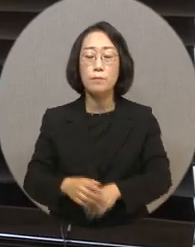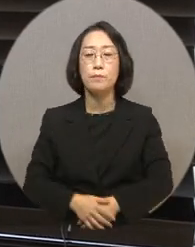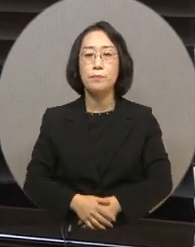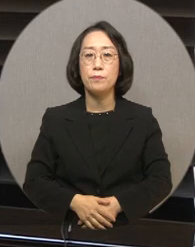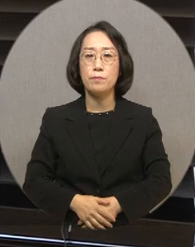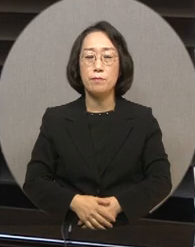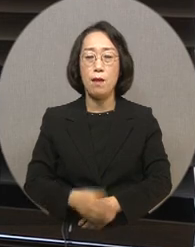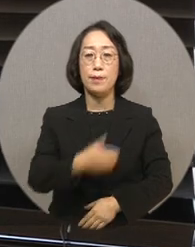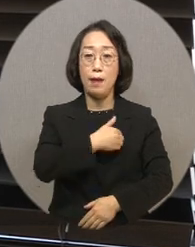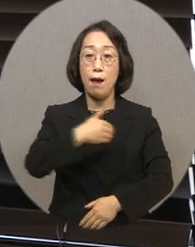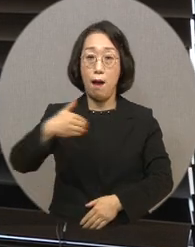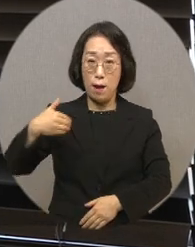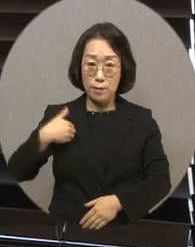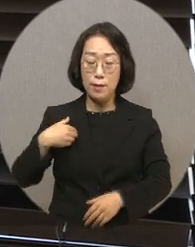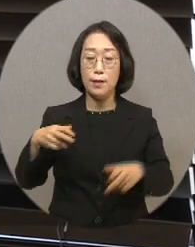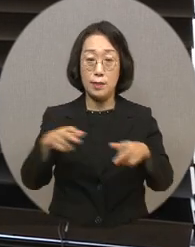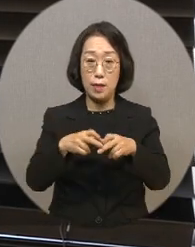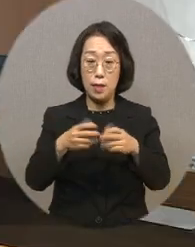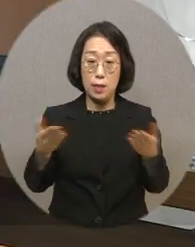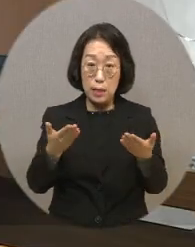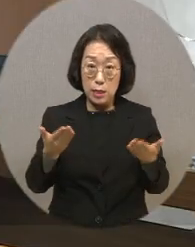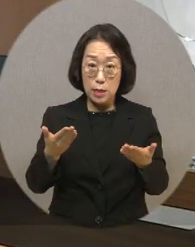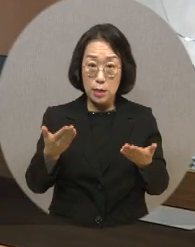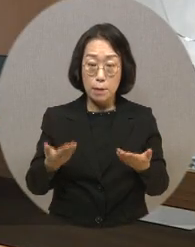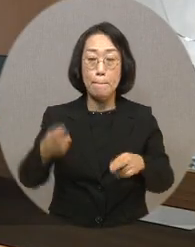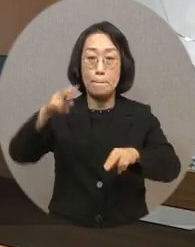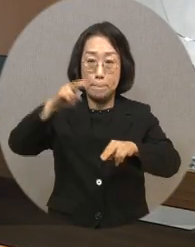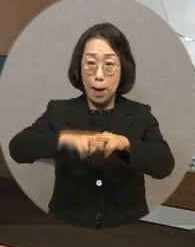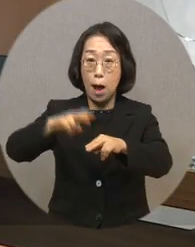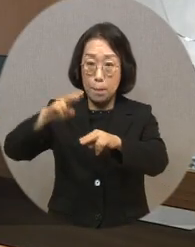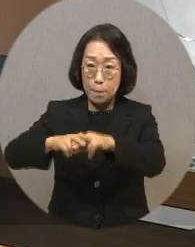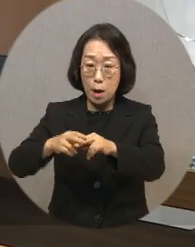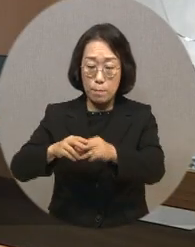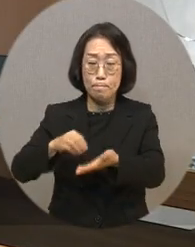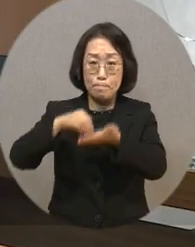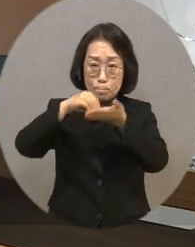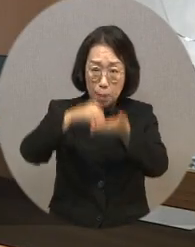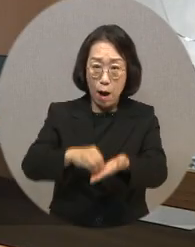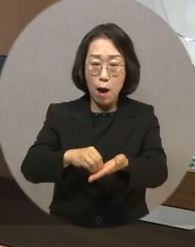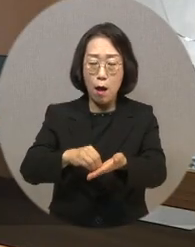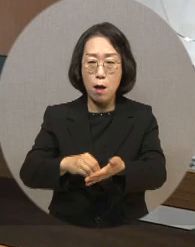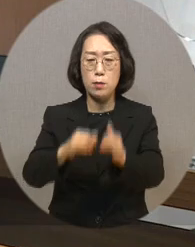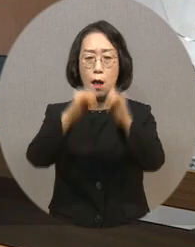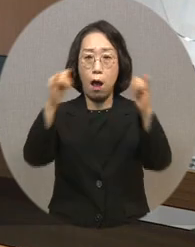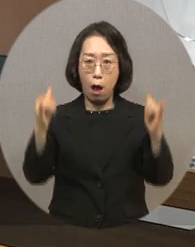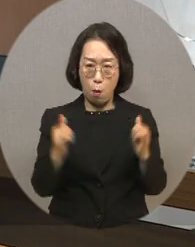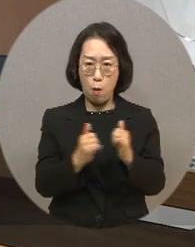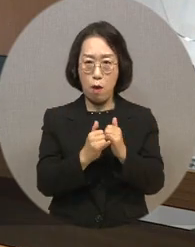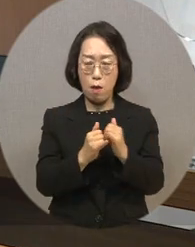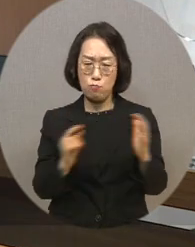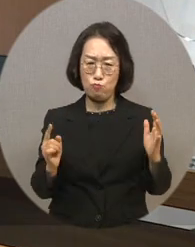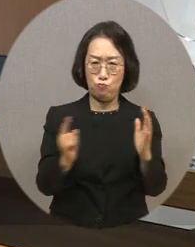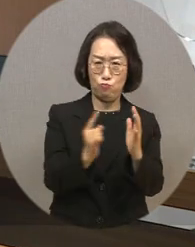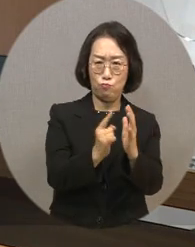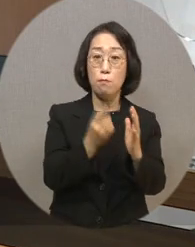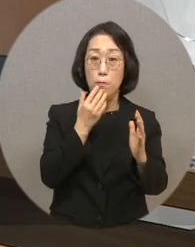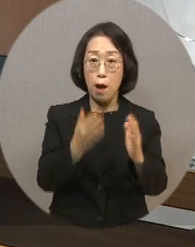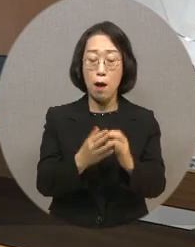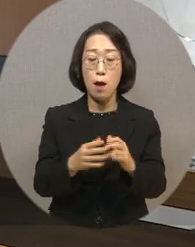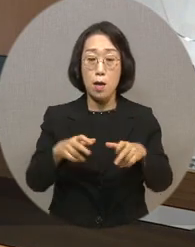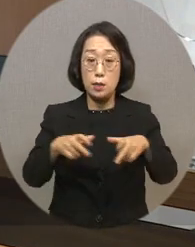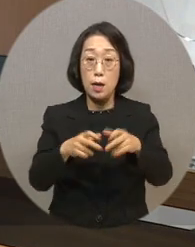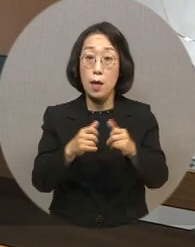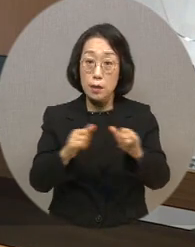통해서 당당한 또 장애인분들이 직업인으로서 또 지역사회 일원으로서 역할을 수행할 수 있습니다. 이것을 통해서 장애인들이